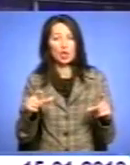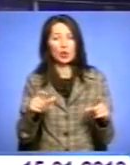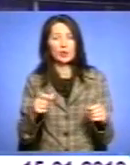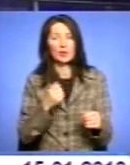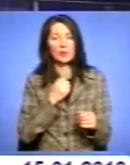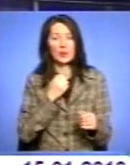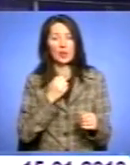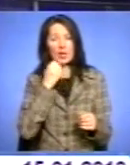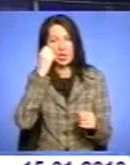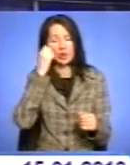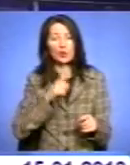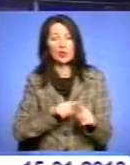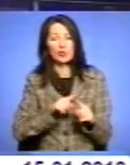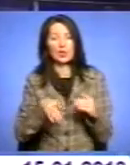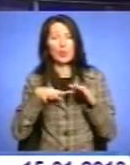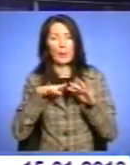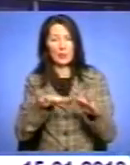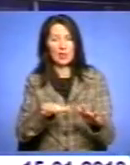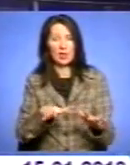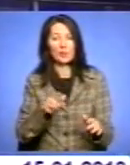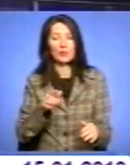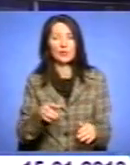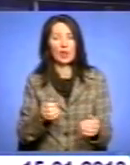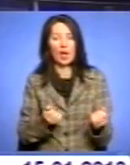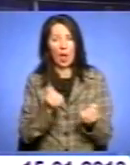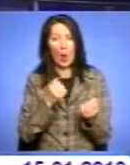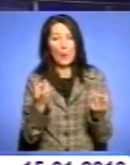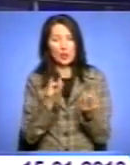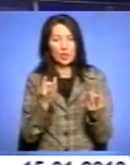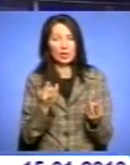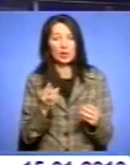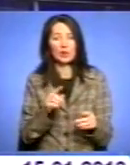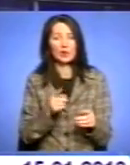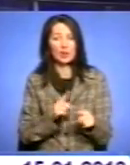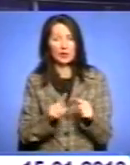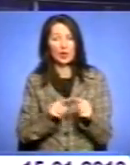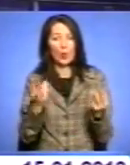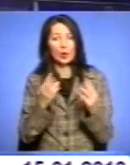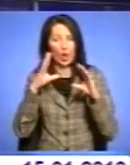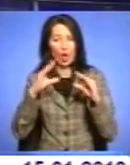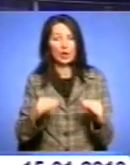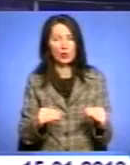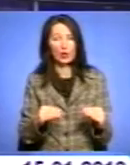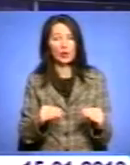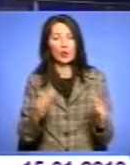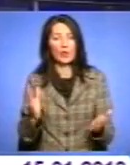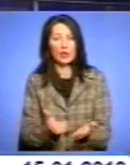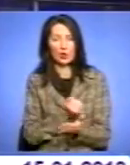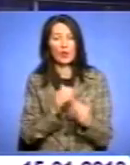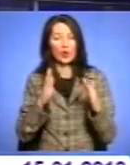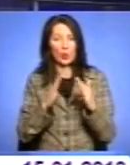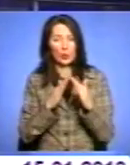рішучим та злагодженим діям рятувальників за лічені хвилини пожежу ліквідовано. Під час гасіння врятовано будівлю автосалону